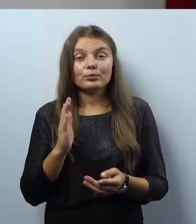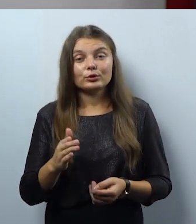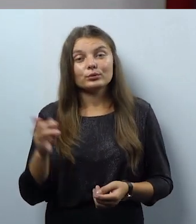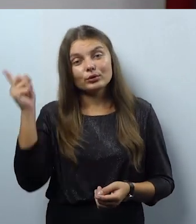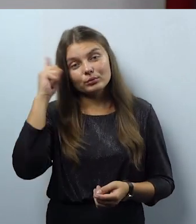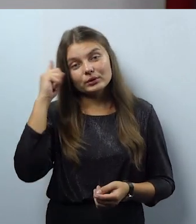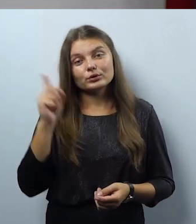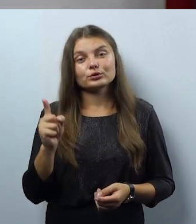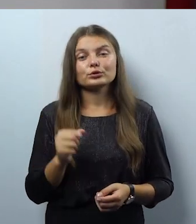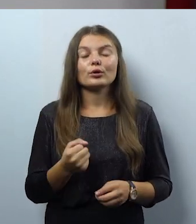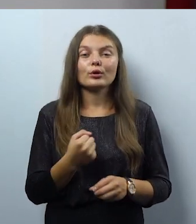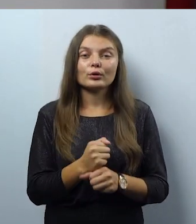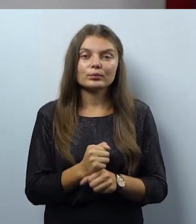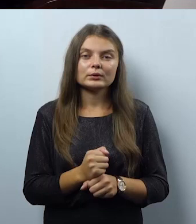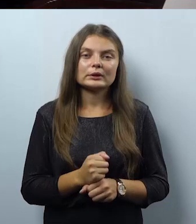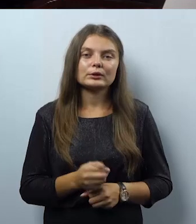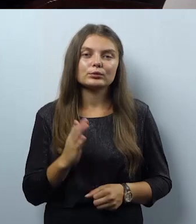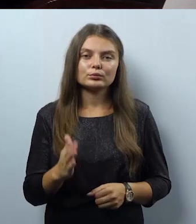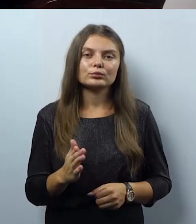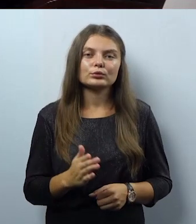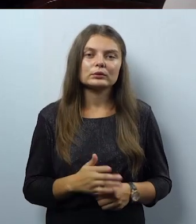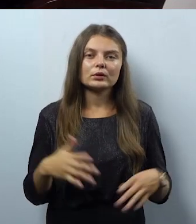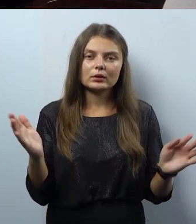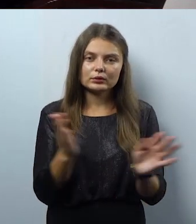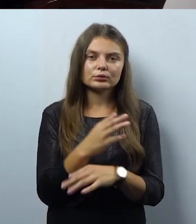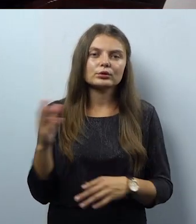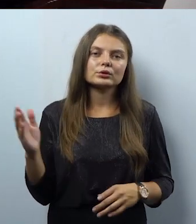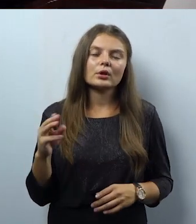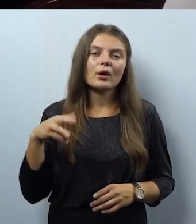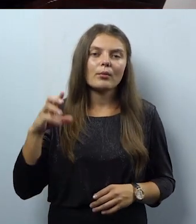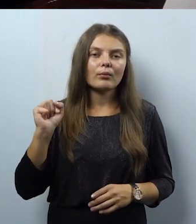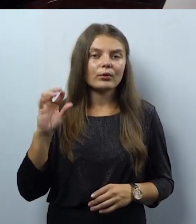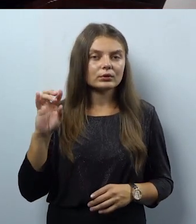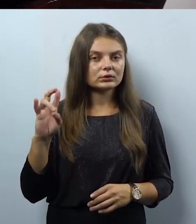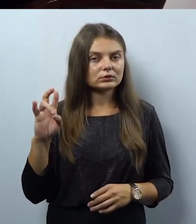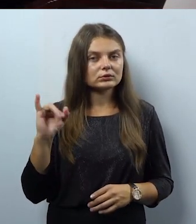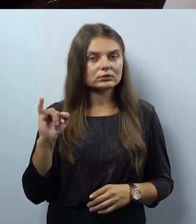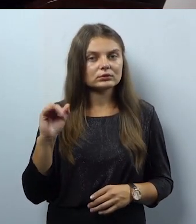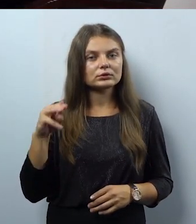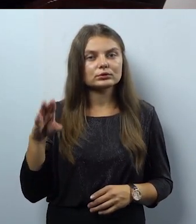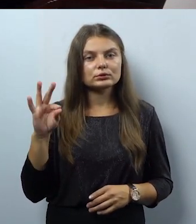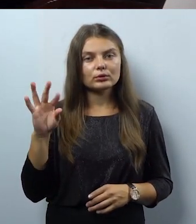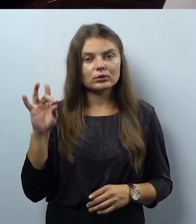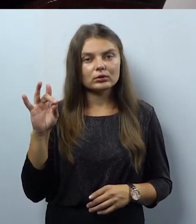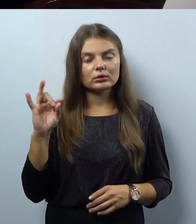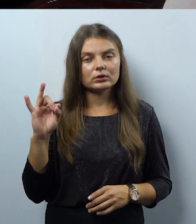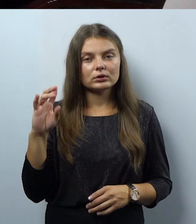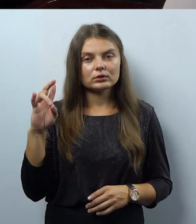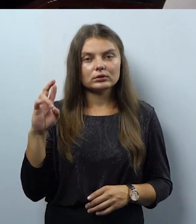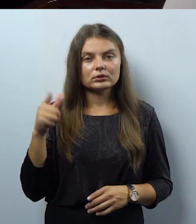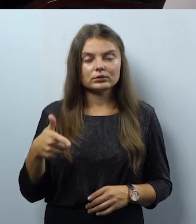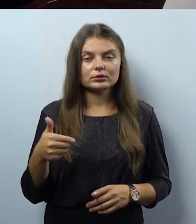поставити зараз моніторинг екологічного питання. Ну, що він нам дасть? Я хочу декілька слів буквально, що ми обов'язково повернемось до цього